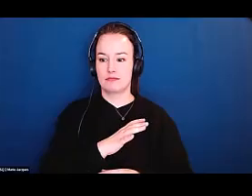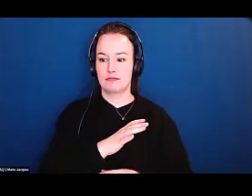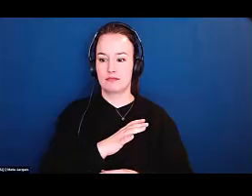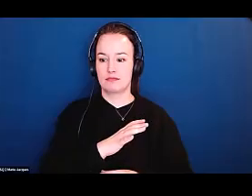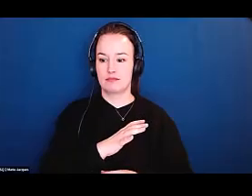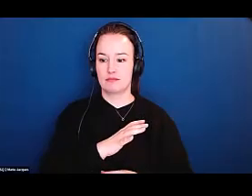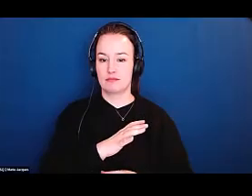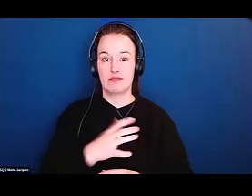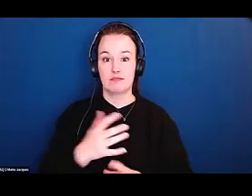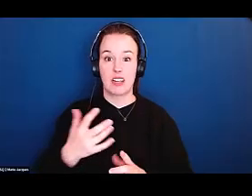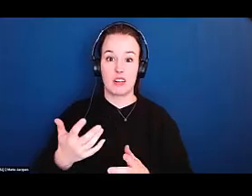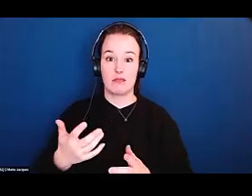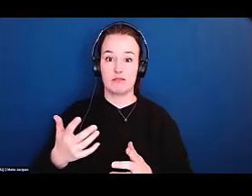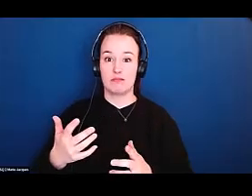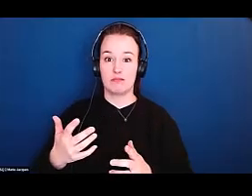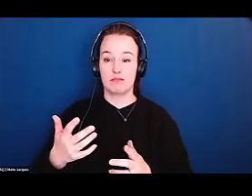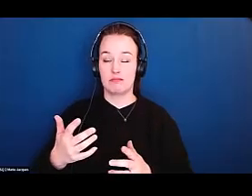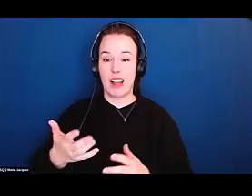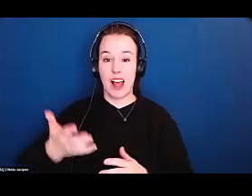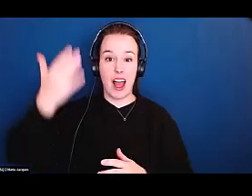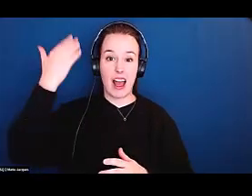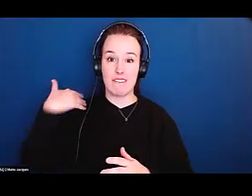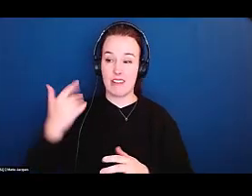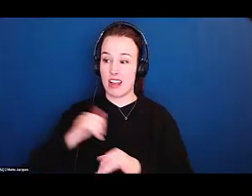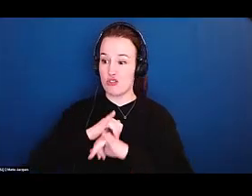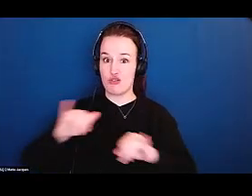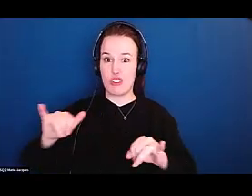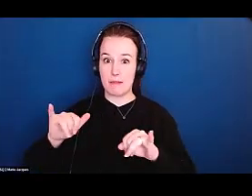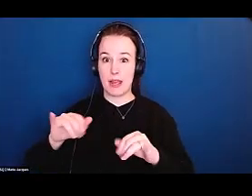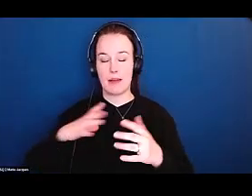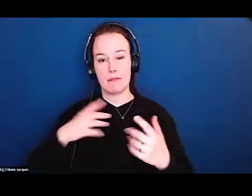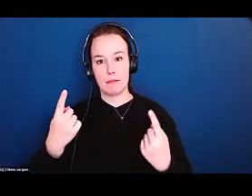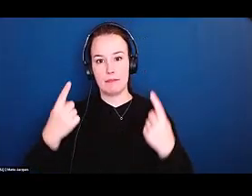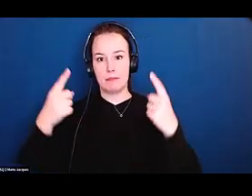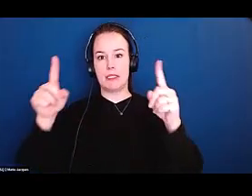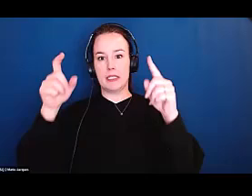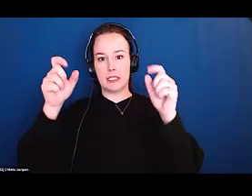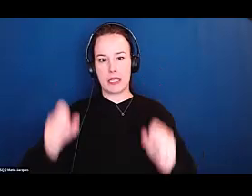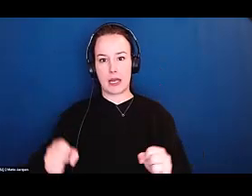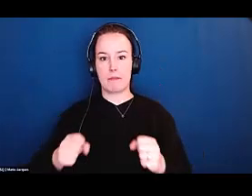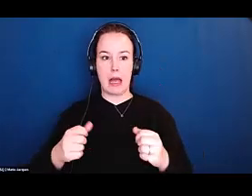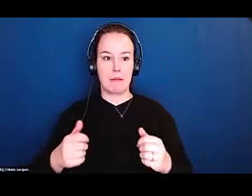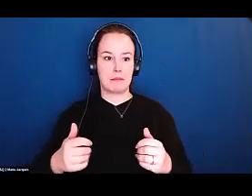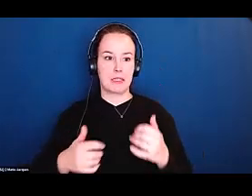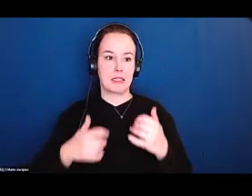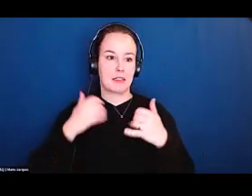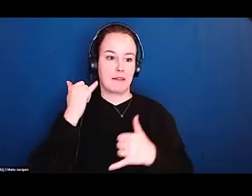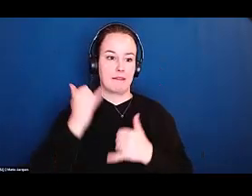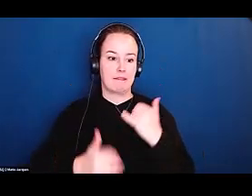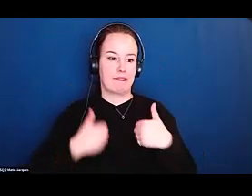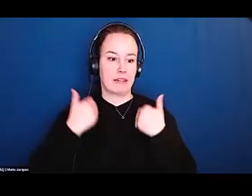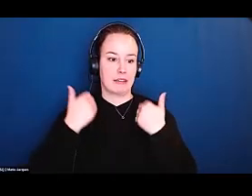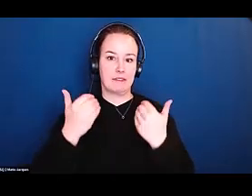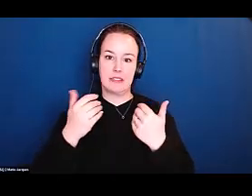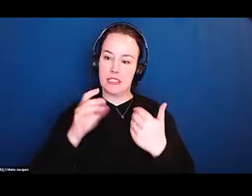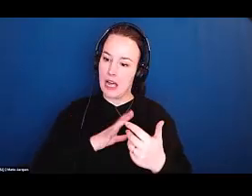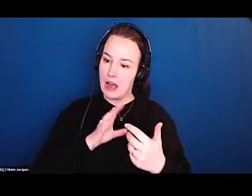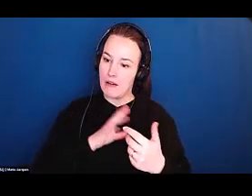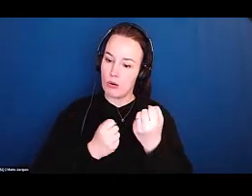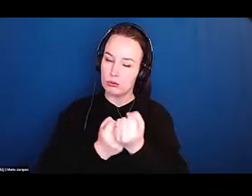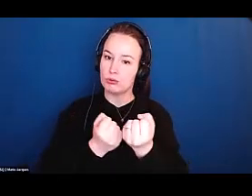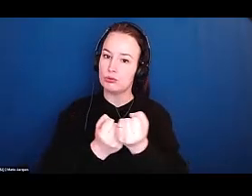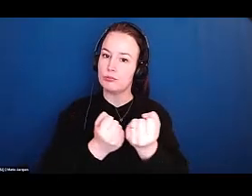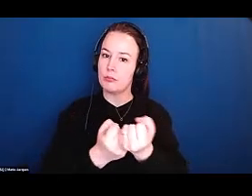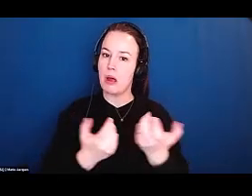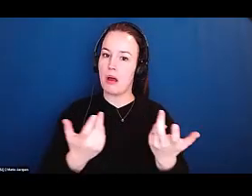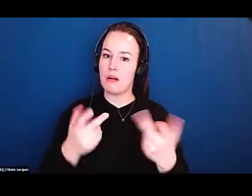leur vie, mais ils l'ont jamais eu auparavant. Ce qui m'attriste, mais je suis heureuse de savoir qu'à la fin de leur vie, ils reçoivent ce